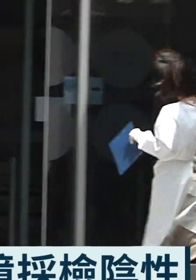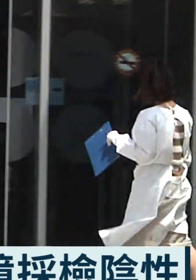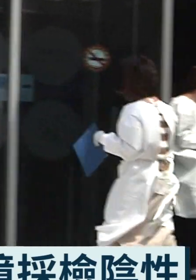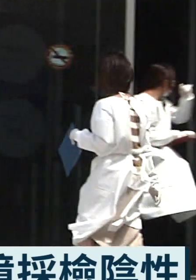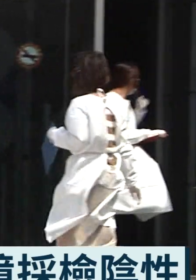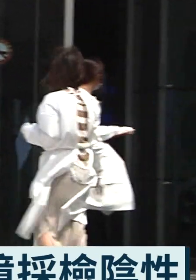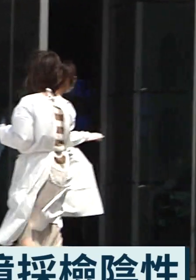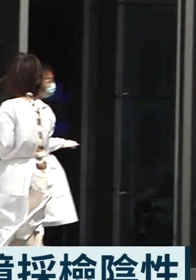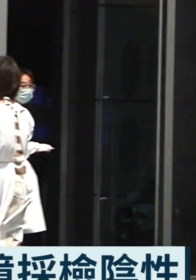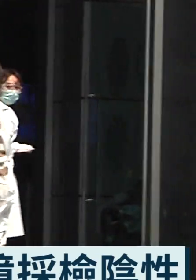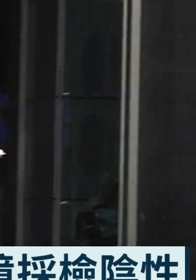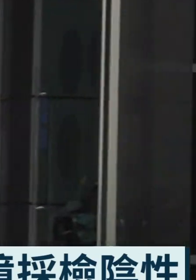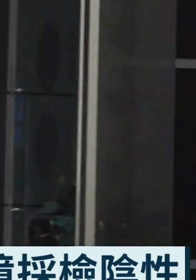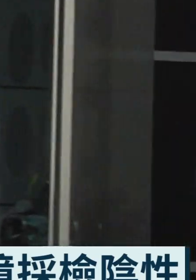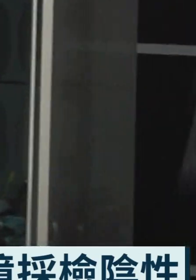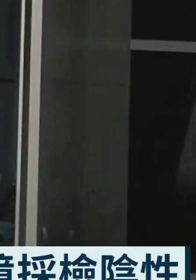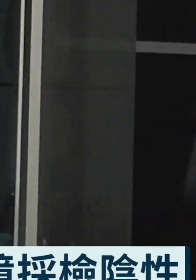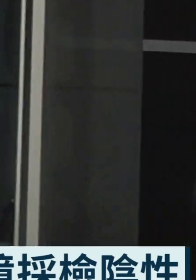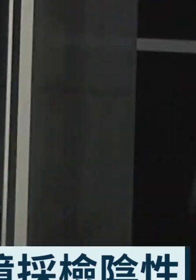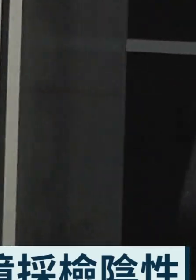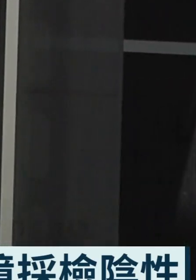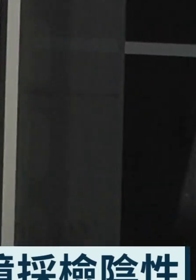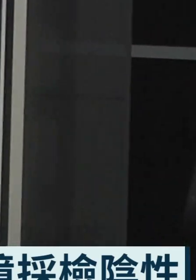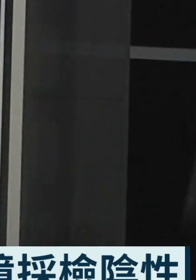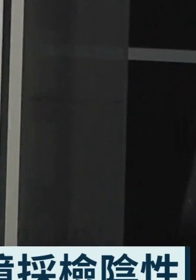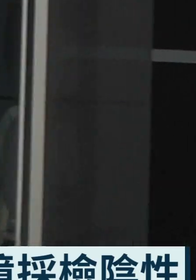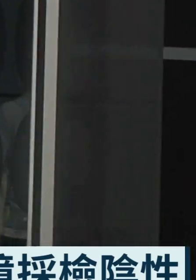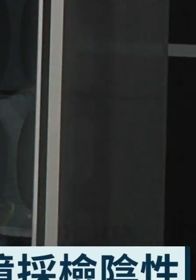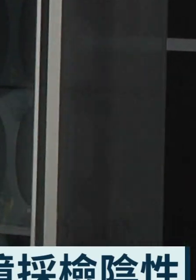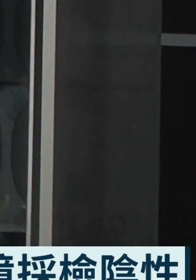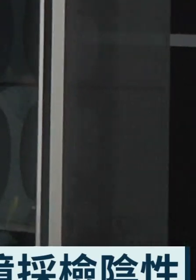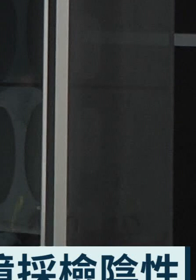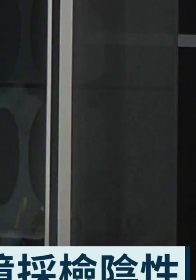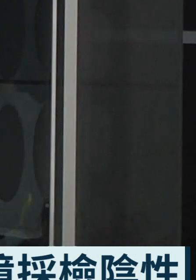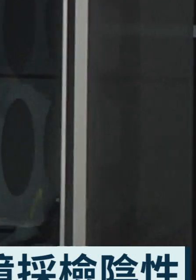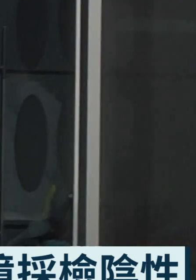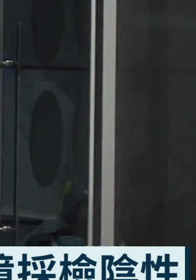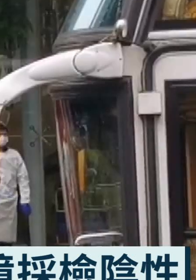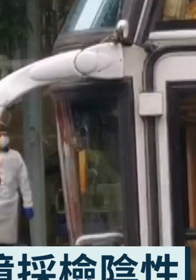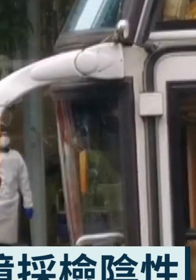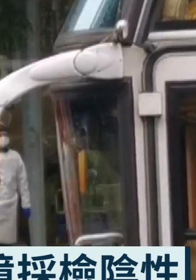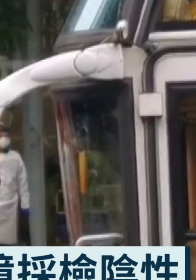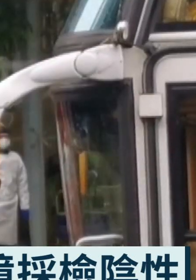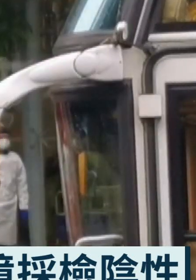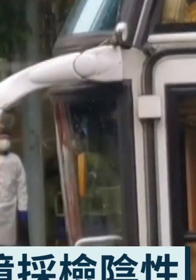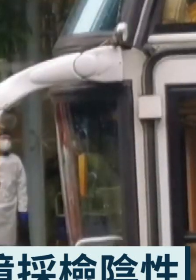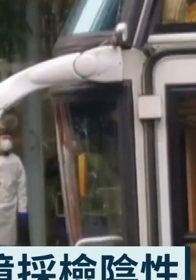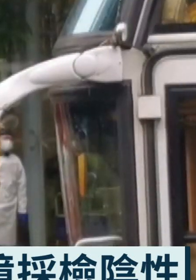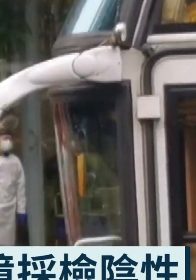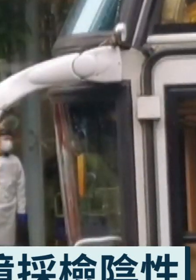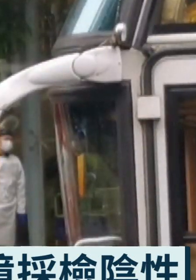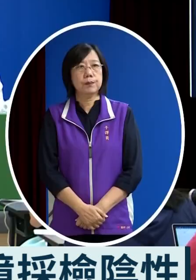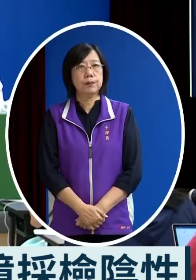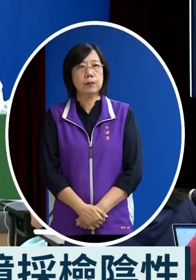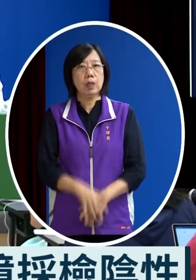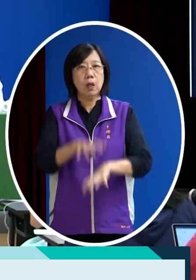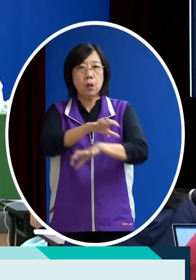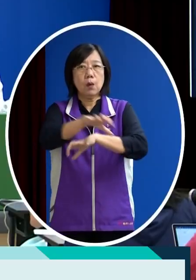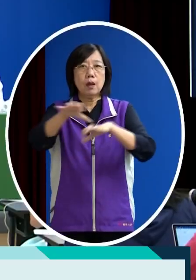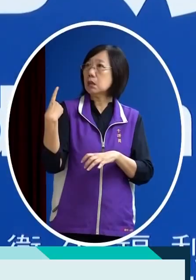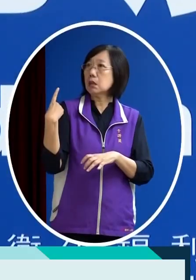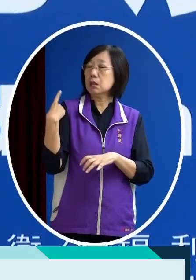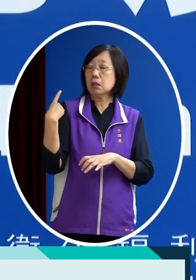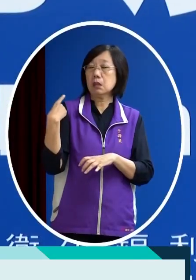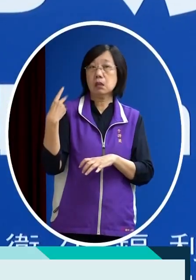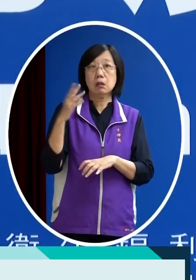家隔离，并且进行 PCR 和血清筛检。另外，对诺富特饭店的环境采检结果也出炉。 环境的采